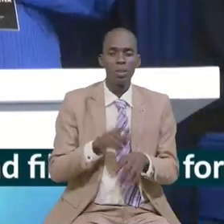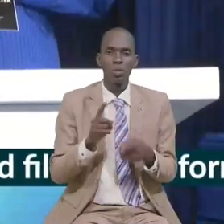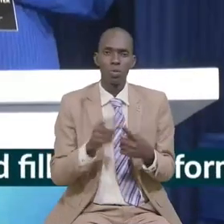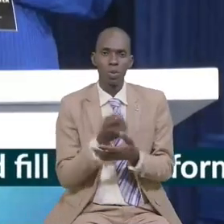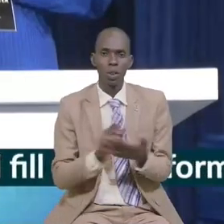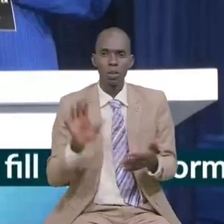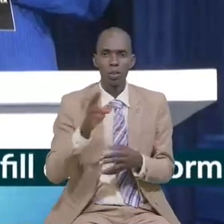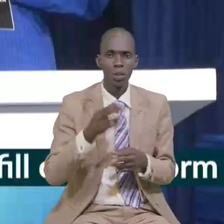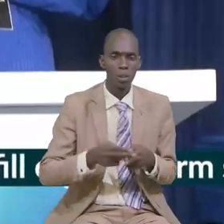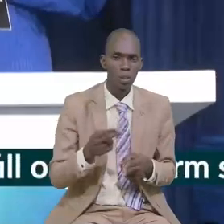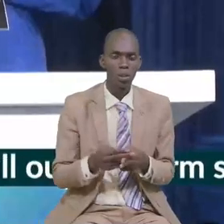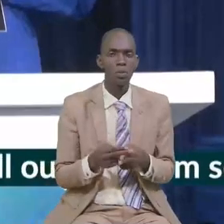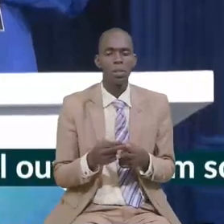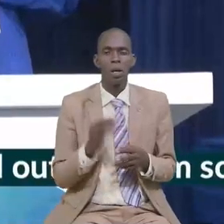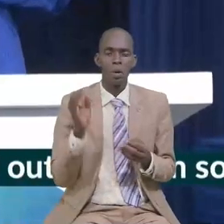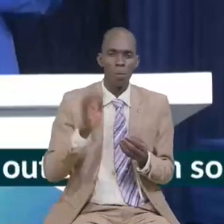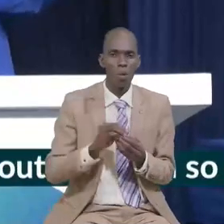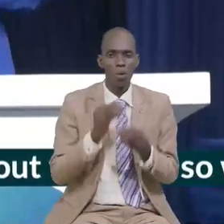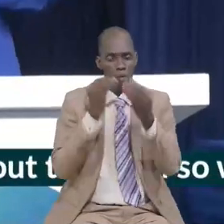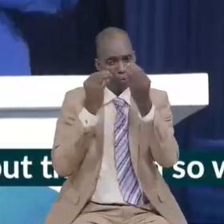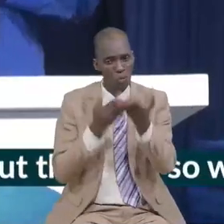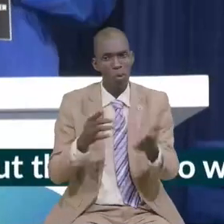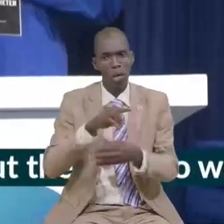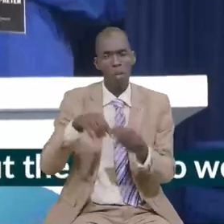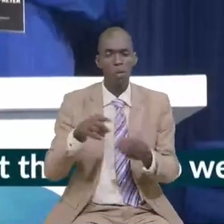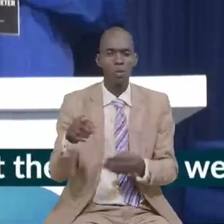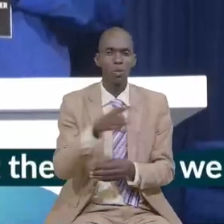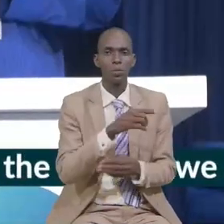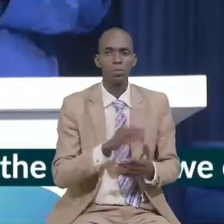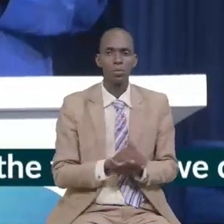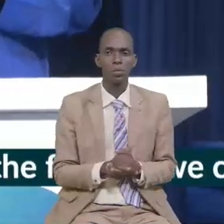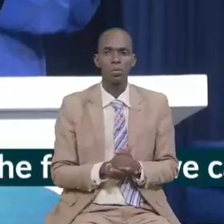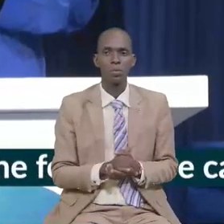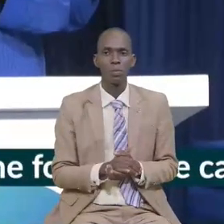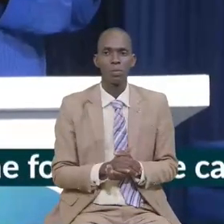C'est l'heure de prendre les informations sur vous.